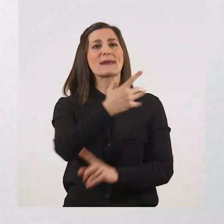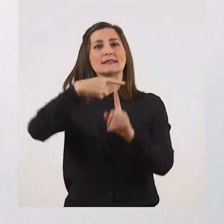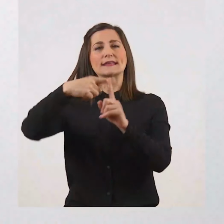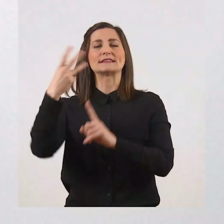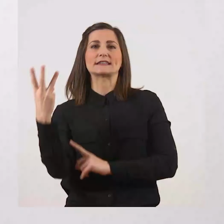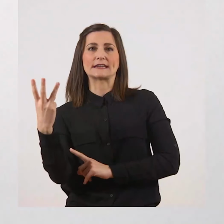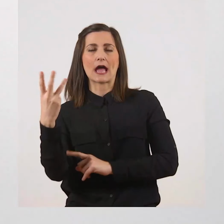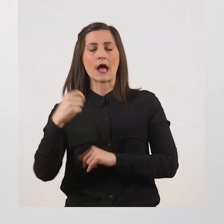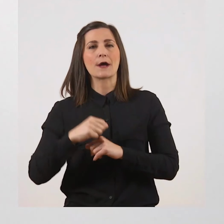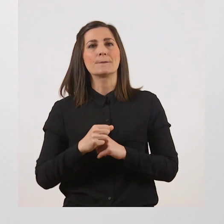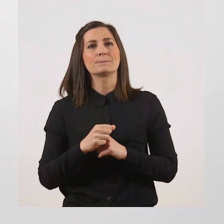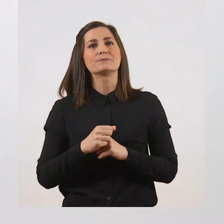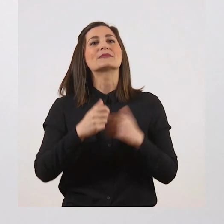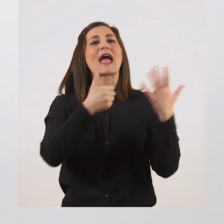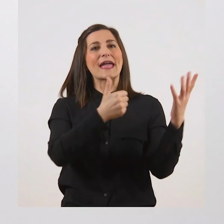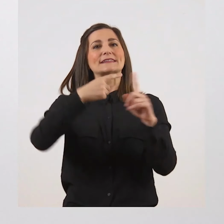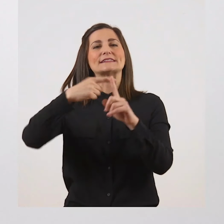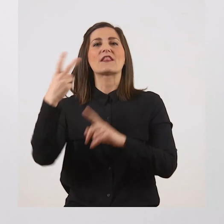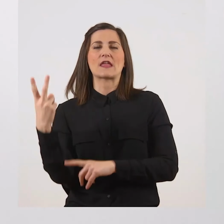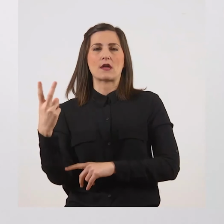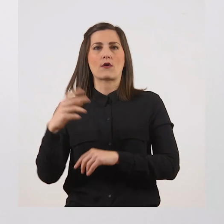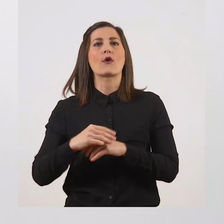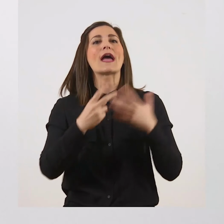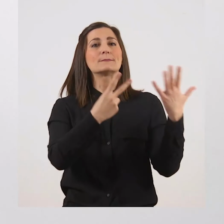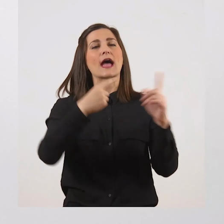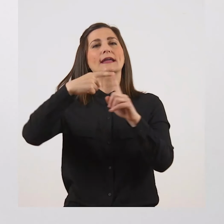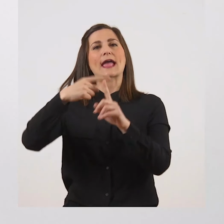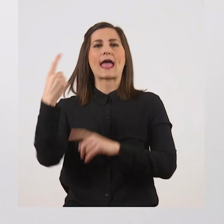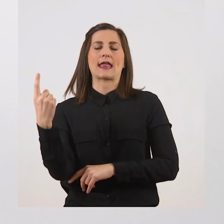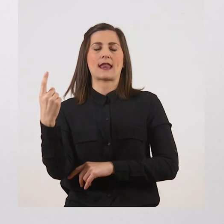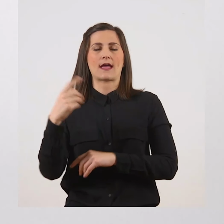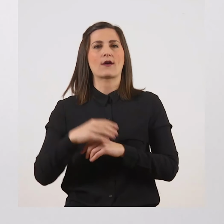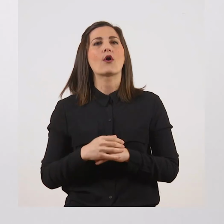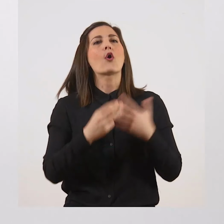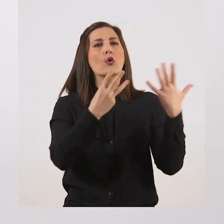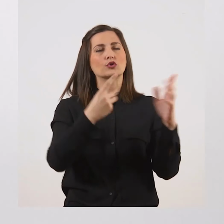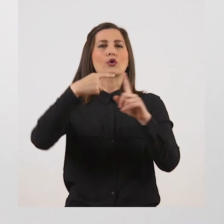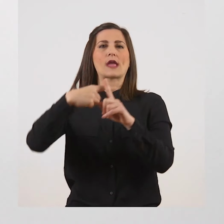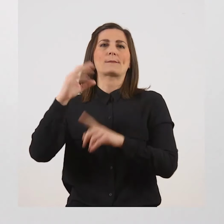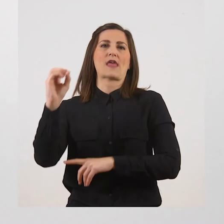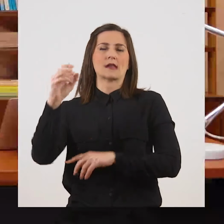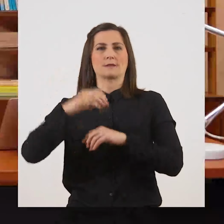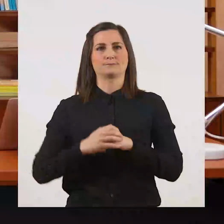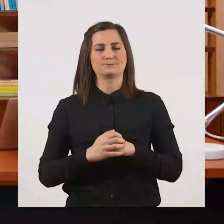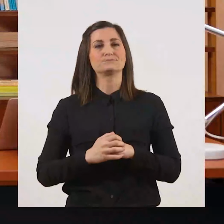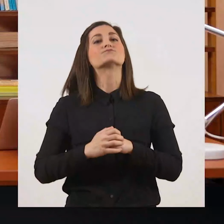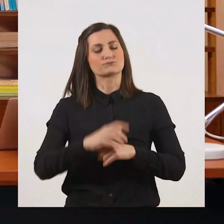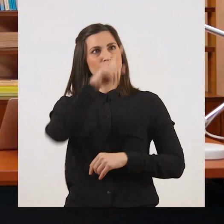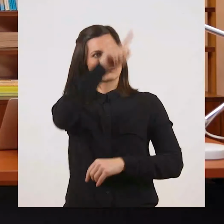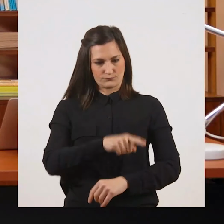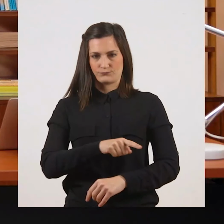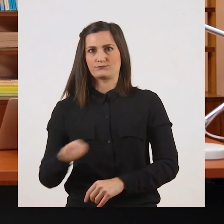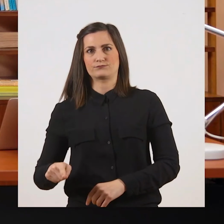5 και 3, 6 και 2, 7 και 1, 8 και 0. Πολύ